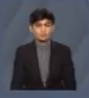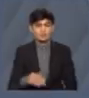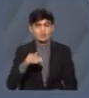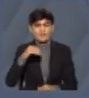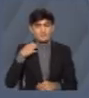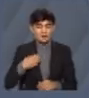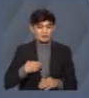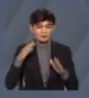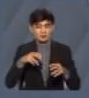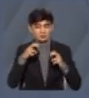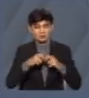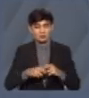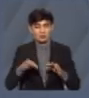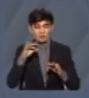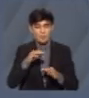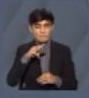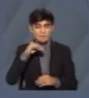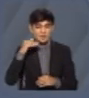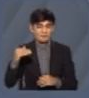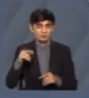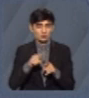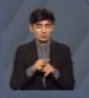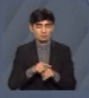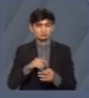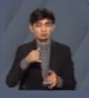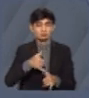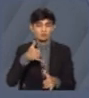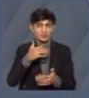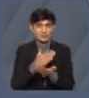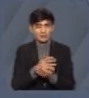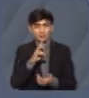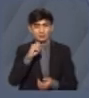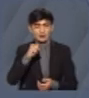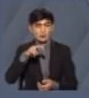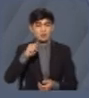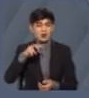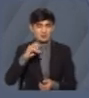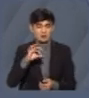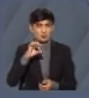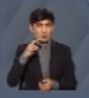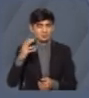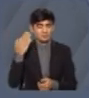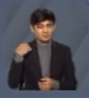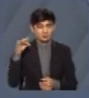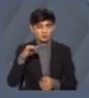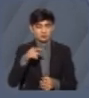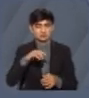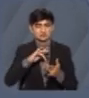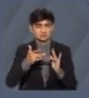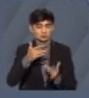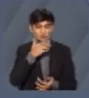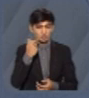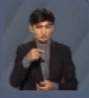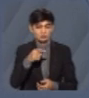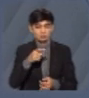Французские исследователи развенчали миф о росте Наполеона. С полной уверенностью они заявили, что он не был коротышкой. К таким